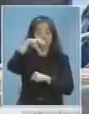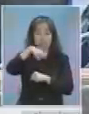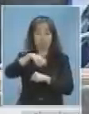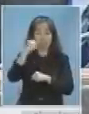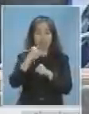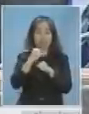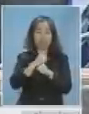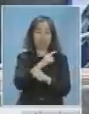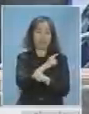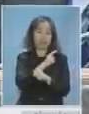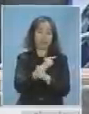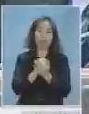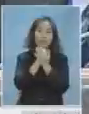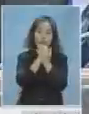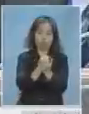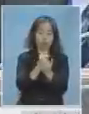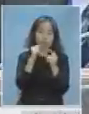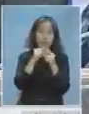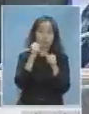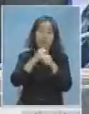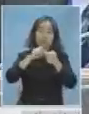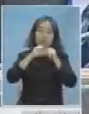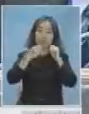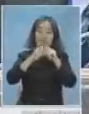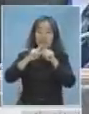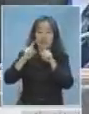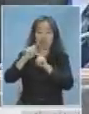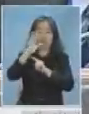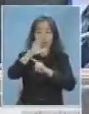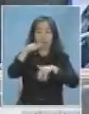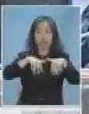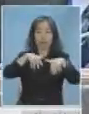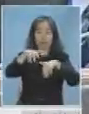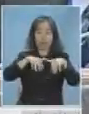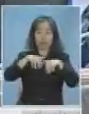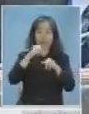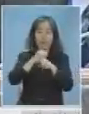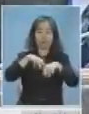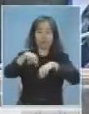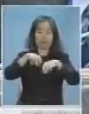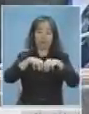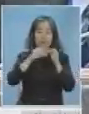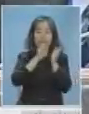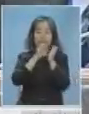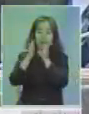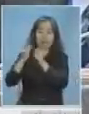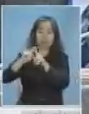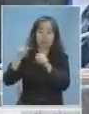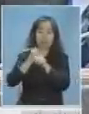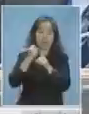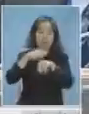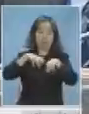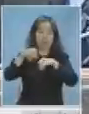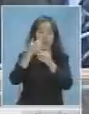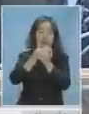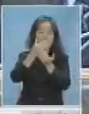ที่ในการช่วยนำปัญหาของพี่น้องประชาชนมาอยู่ฝ่ายมายังฝ่ายบริหารเพื่อให้การจัดสรรงบประมาณได้ถูกต้อง